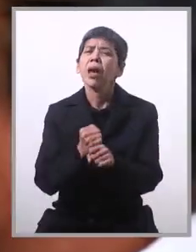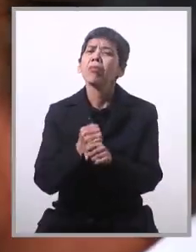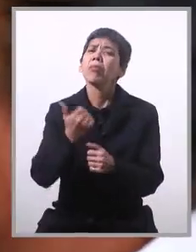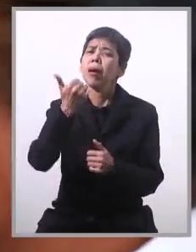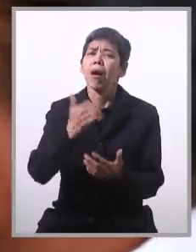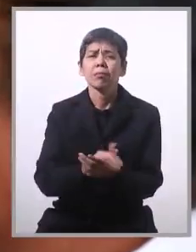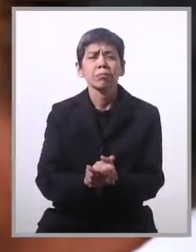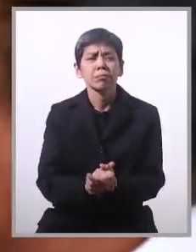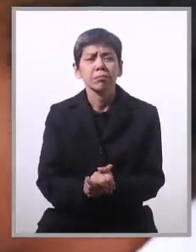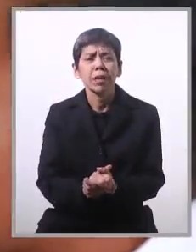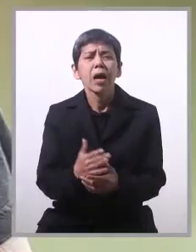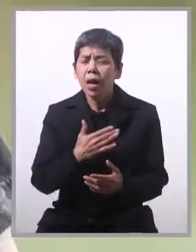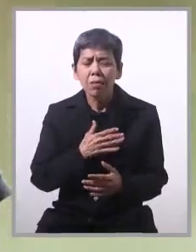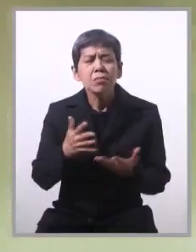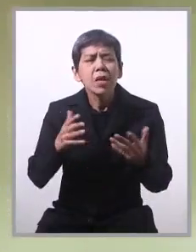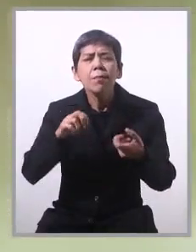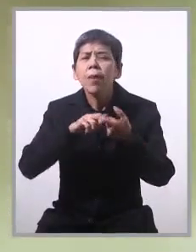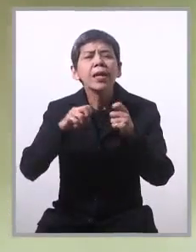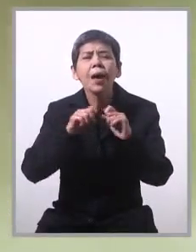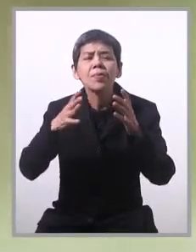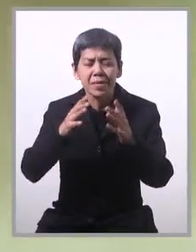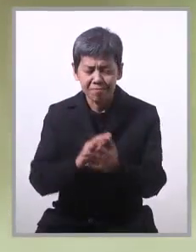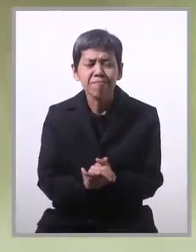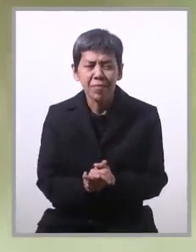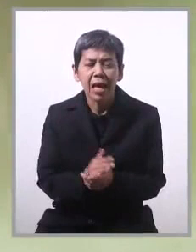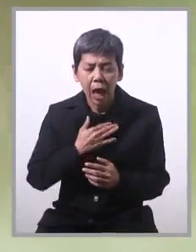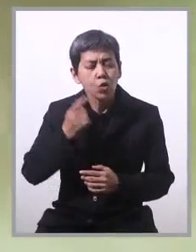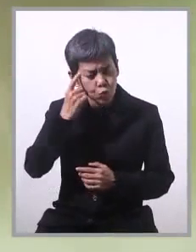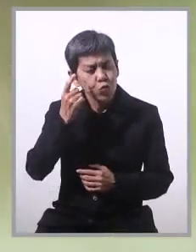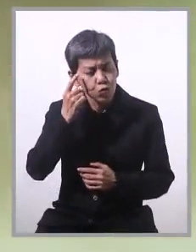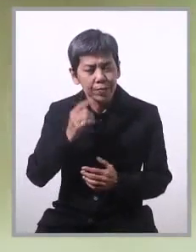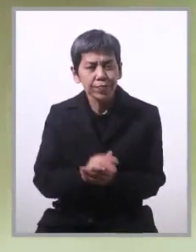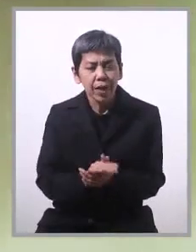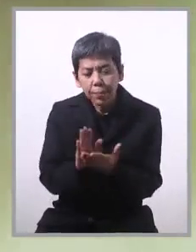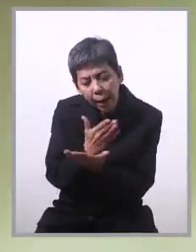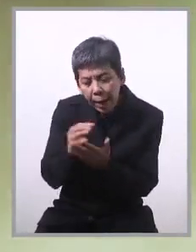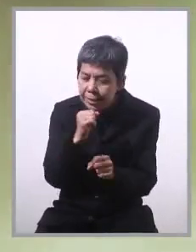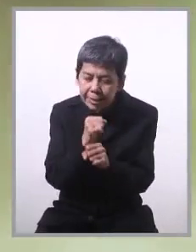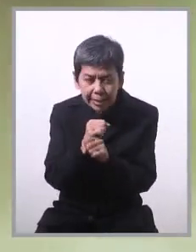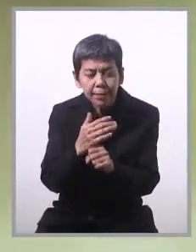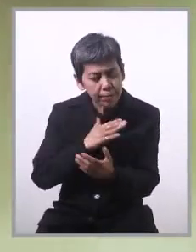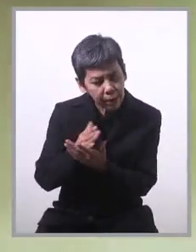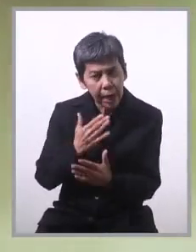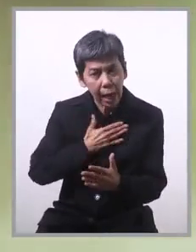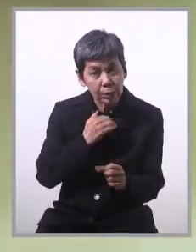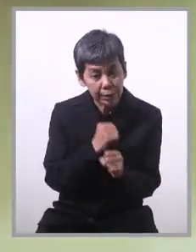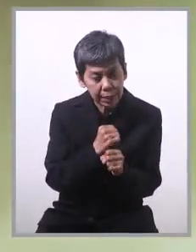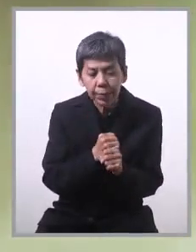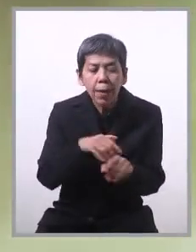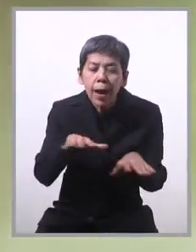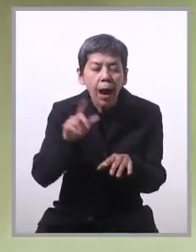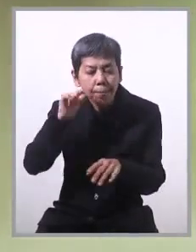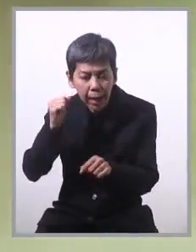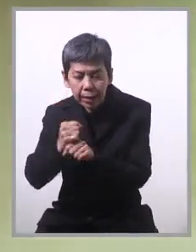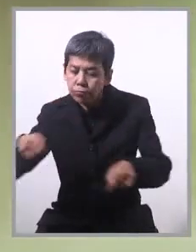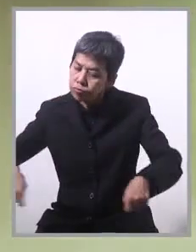หม ใช่ครับก็ไม่มีปัญหาอะไรตรงนั้นก็คือว่าก็รู้กันก็แบ่งหน้าที่กันทำก็คือพวกผมก็ทำข้างล่างเ